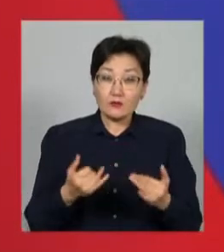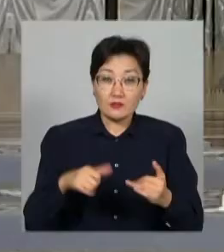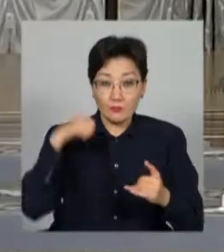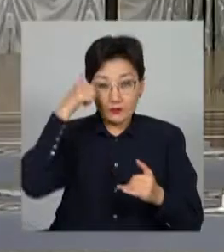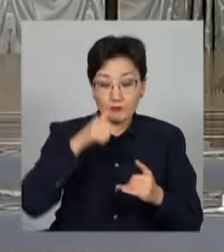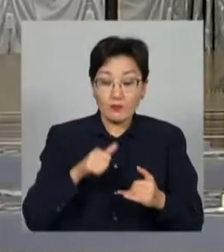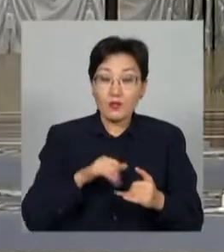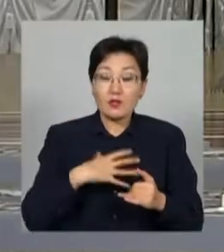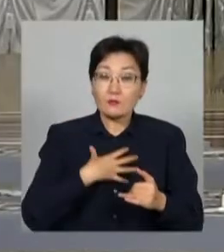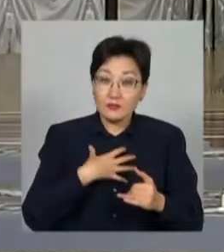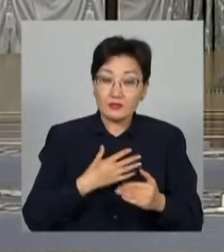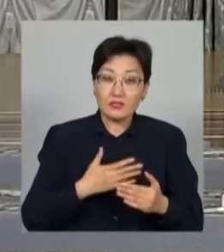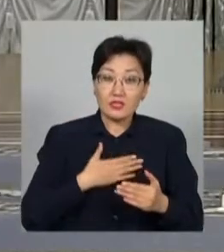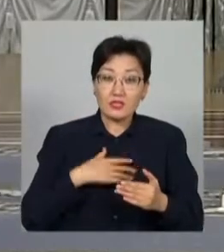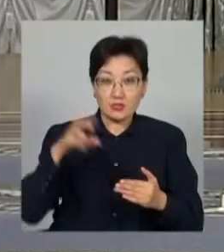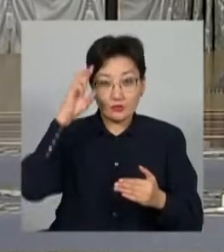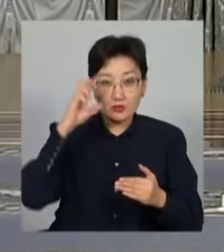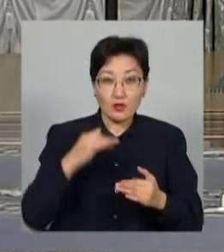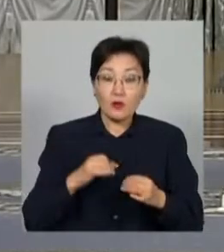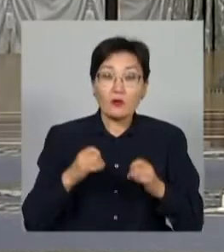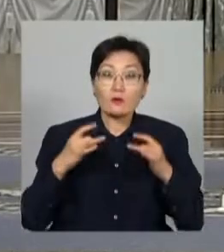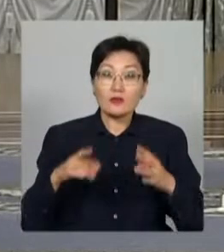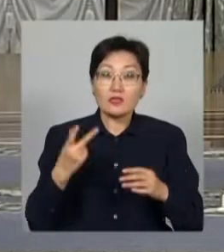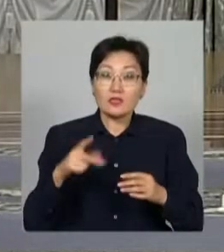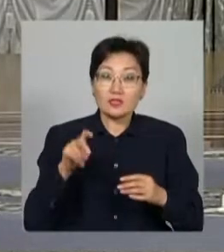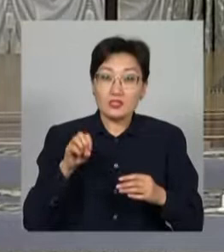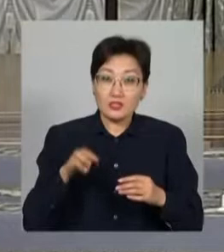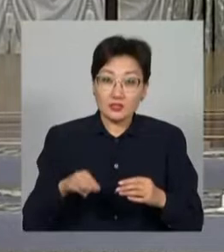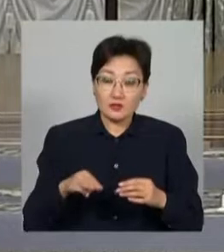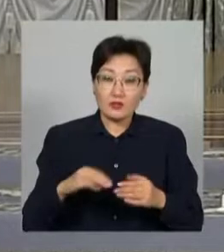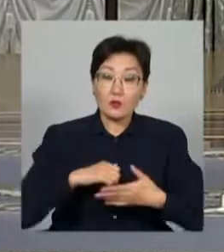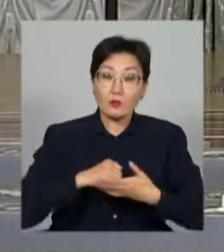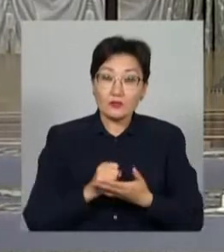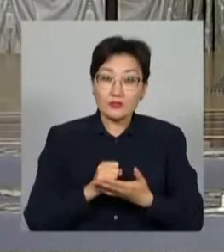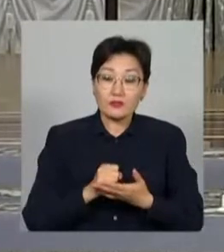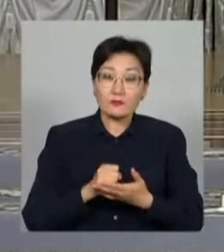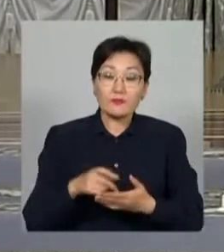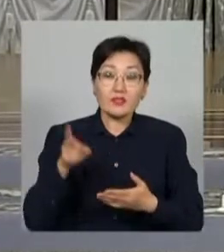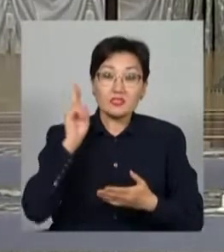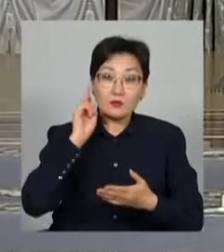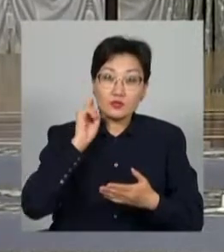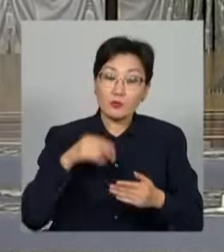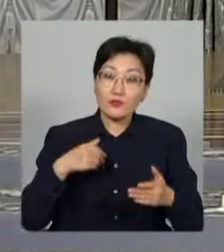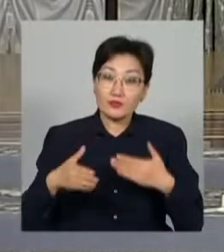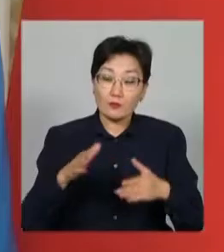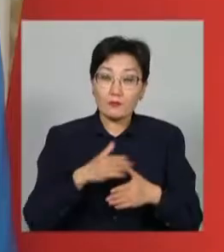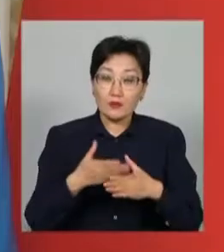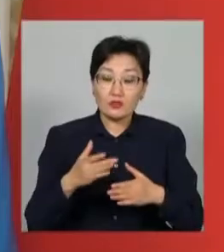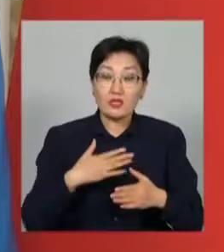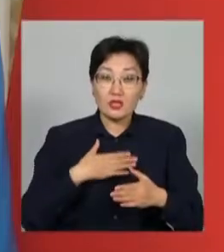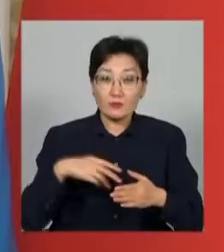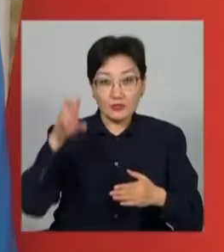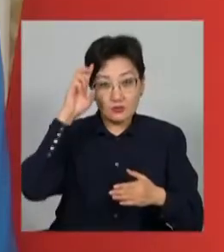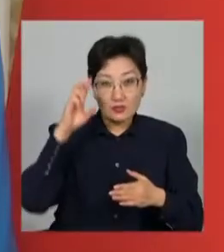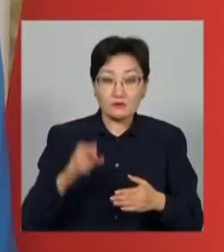является знаковым для наших государств. Мы отмечаем 30-летие установления дипломатических отношений между нашими